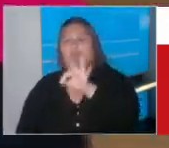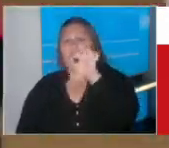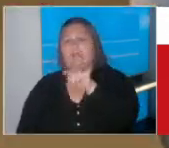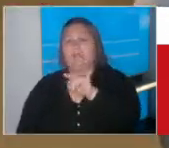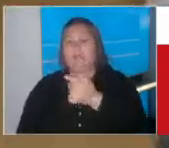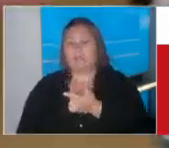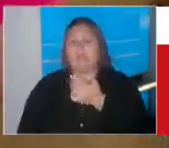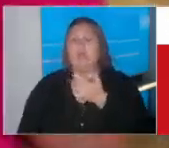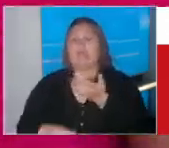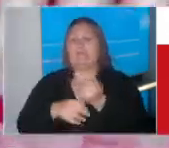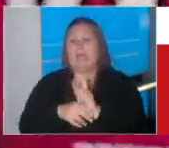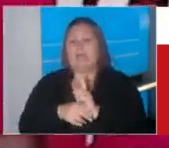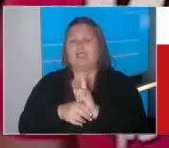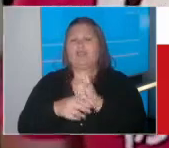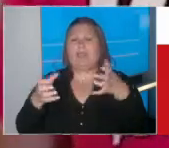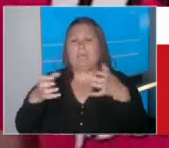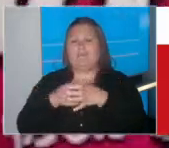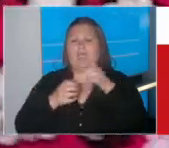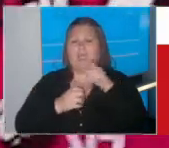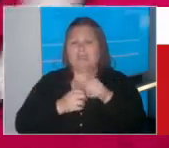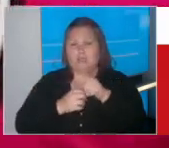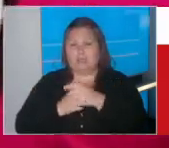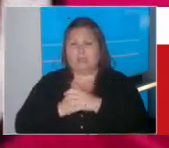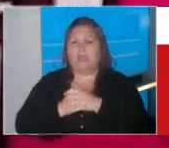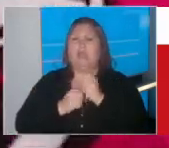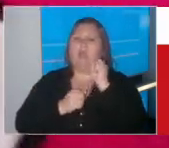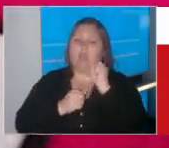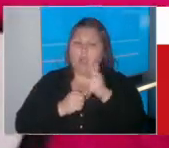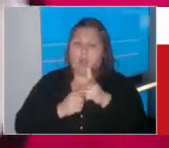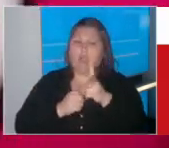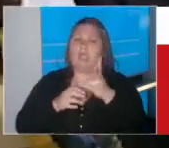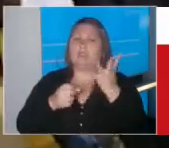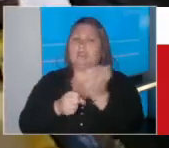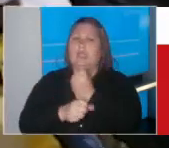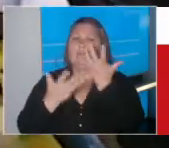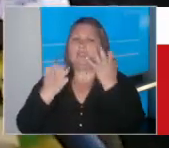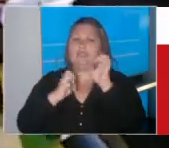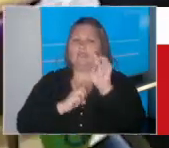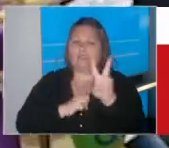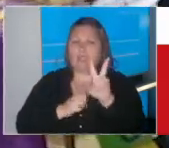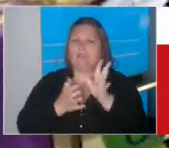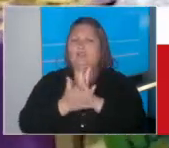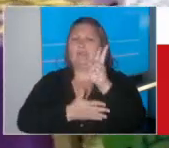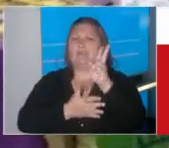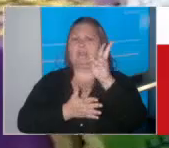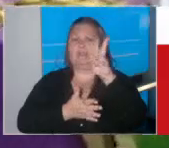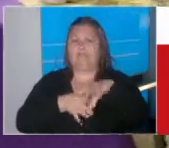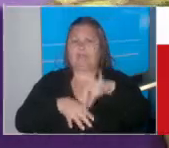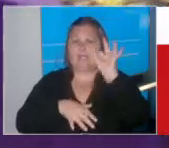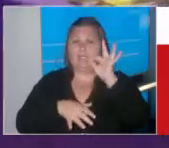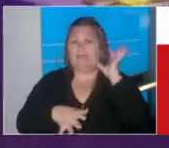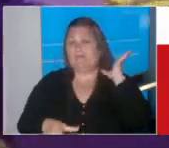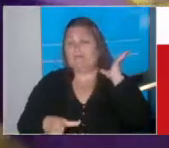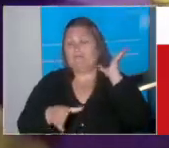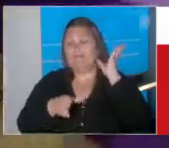וברגע שהמפלגה הזאת ככה, אוקיי, הצליחה ב-92, הביאה 12 מנדטים, יופי, מאז